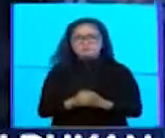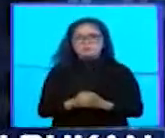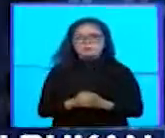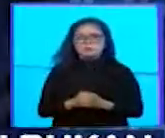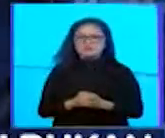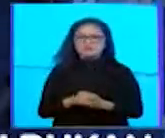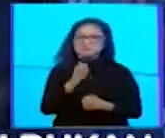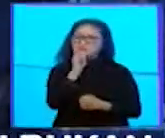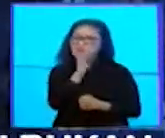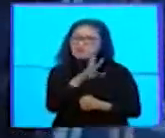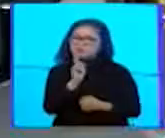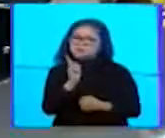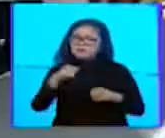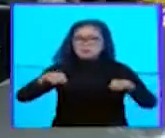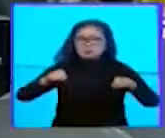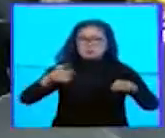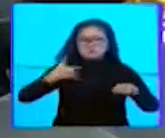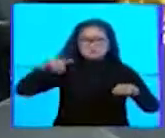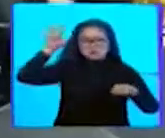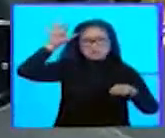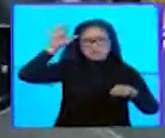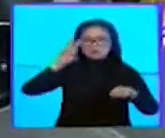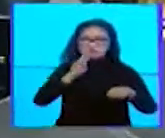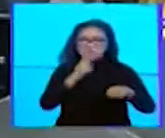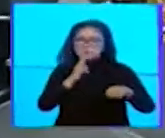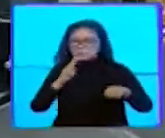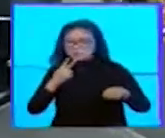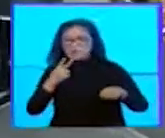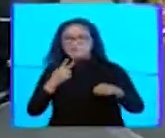yang disimpannya. Dari Solo, Jawa Tengah, Septiantoro melaporkan.